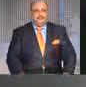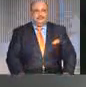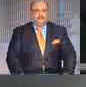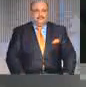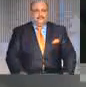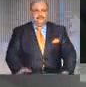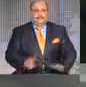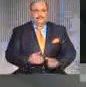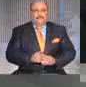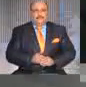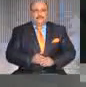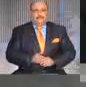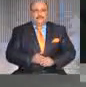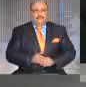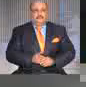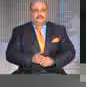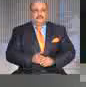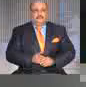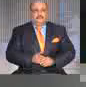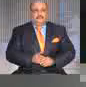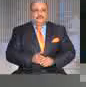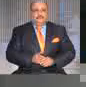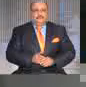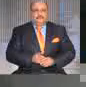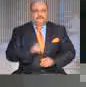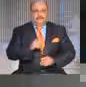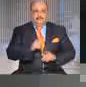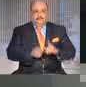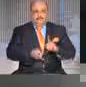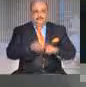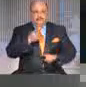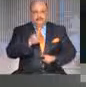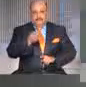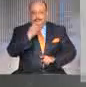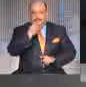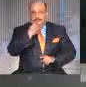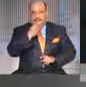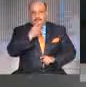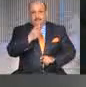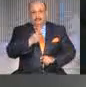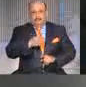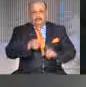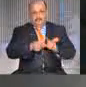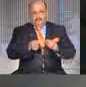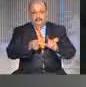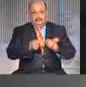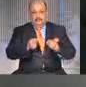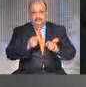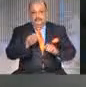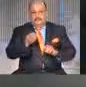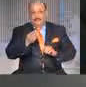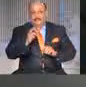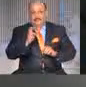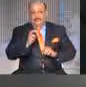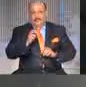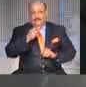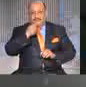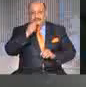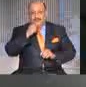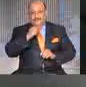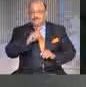الزيتون تركيبة يعني خاصة، هي خاصة الحوامض الدهنية. هناك عناصر أخرى هامة مثل